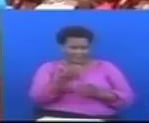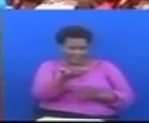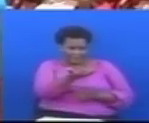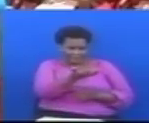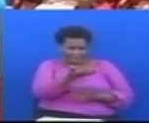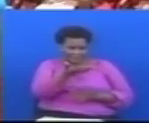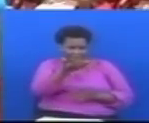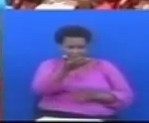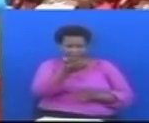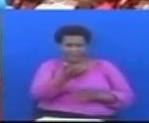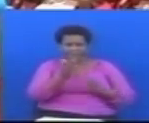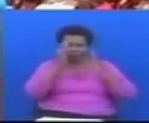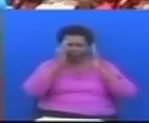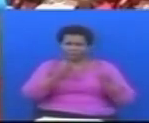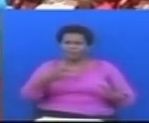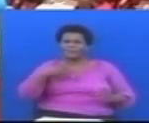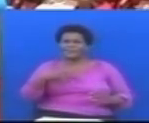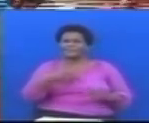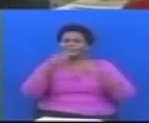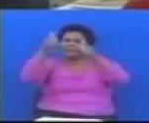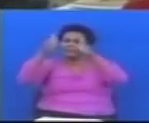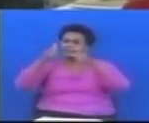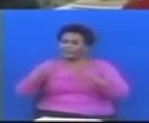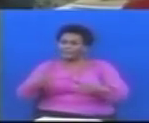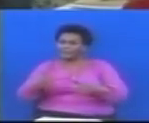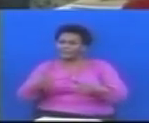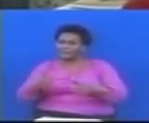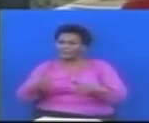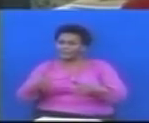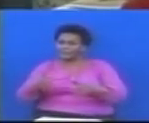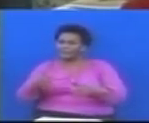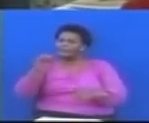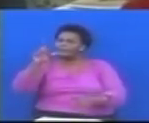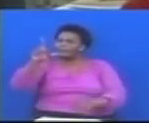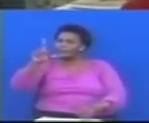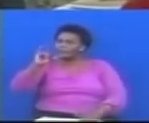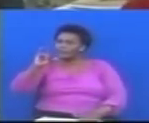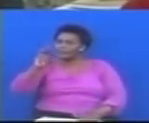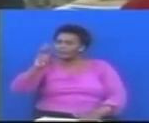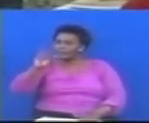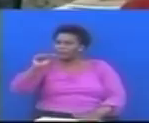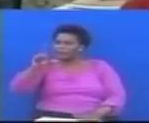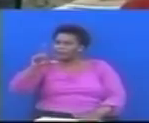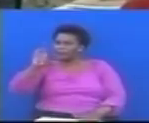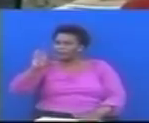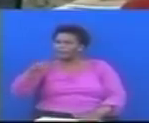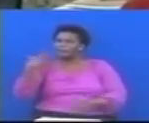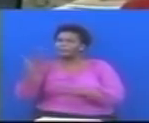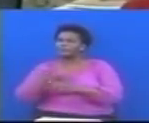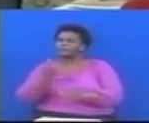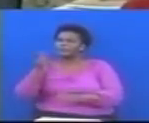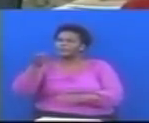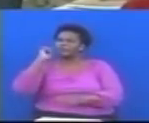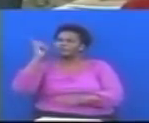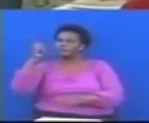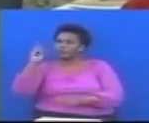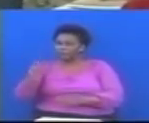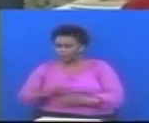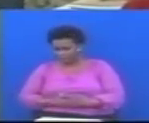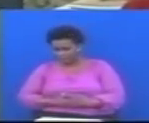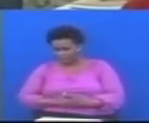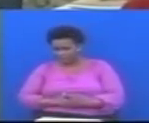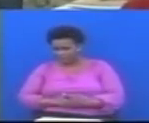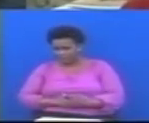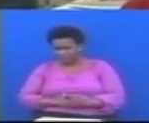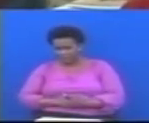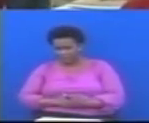Mheshimiwa Waziri akaitangazia kwamba wale nao tutapata umeme wa gesi kutoka Mtwara. Lakini wakati siku ambayo Mheshimiwa Waziri anatangaza hilo, mimi nikamuomba,